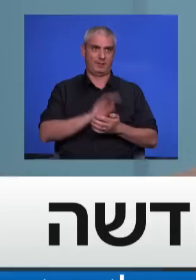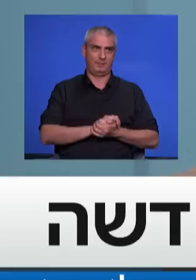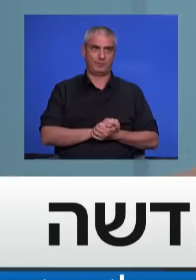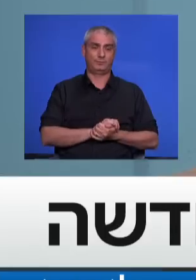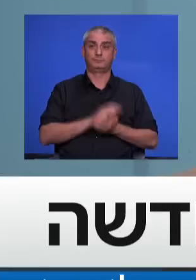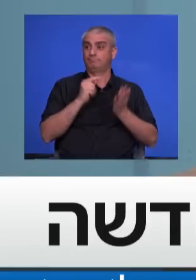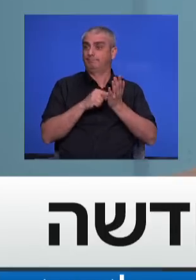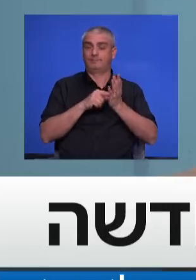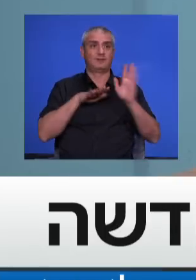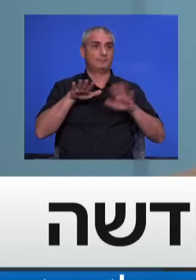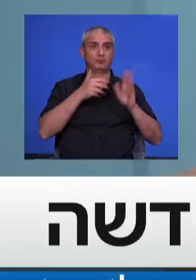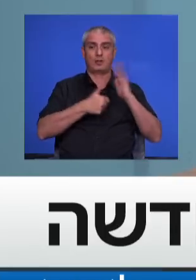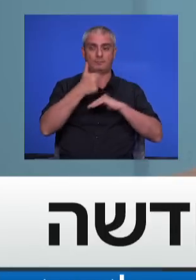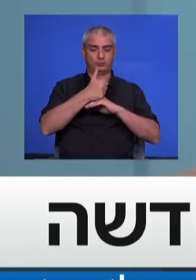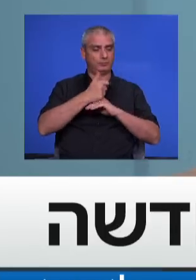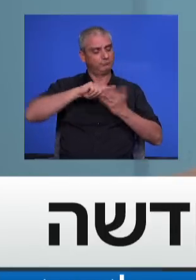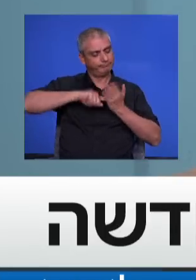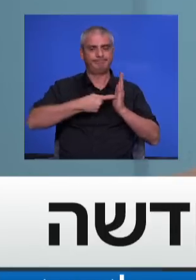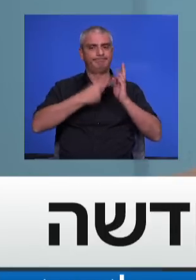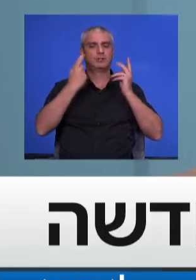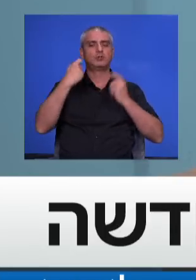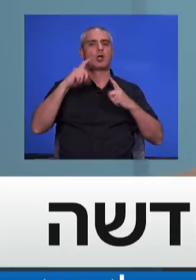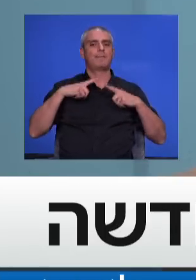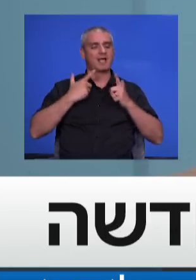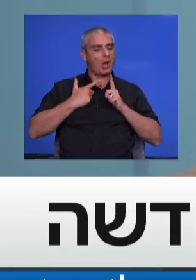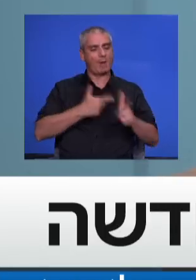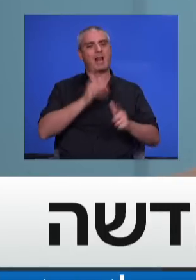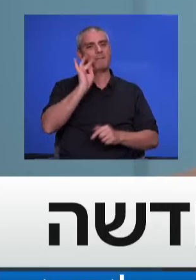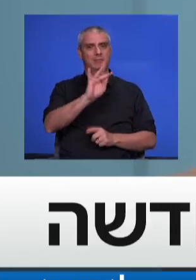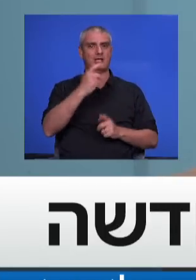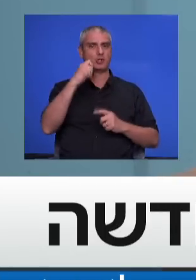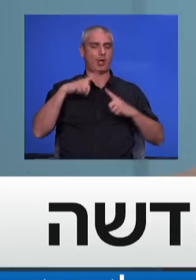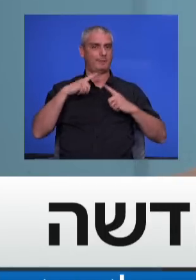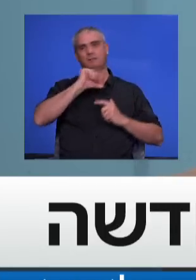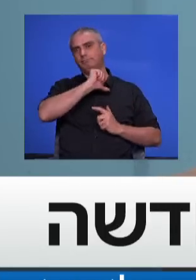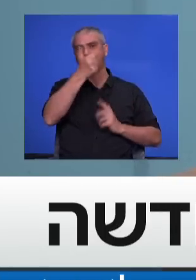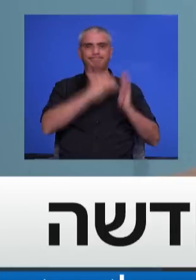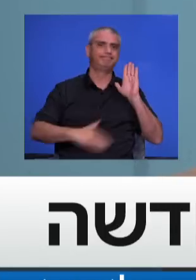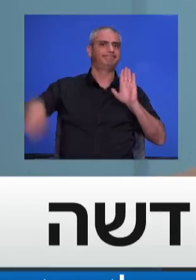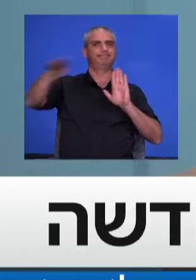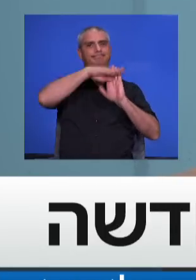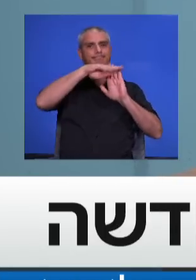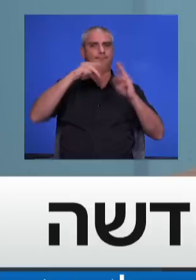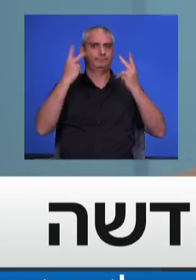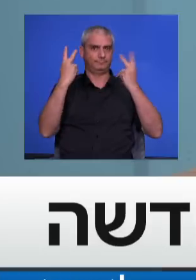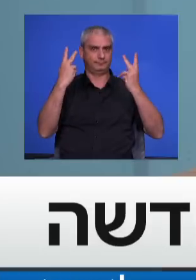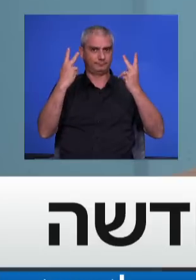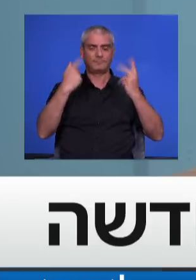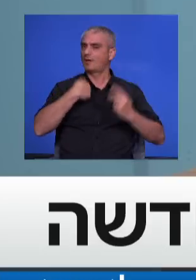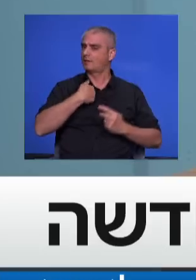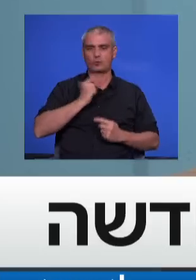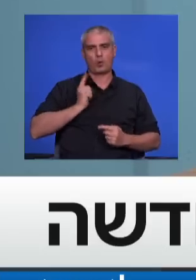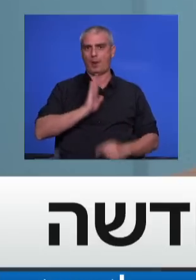כיוון שהממשלה בראשותי שמה את יוקר המחיה, את המלחמה ביוקר המחיה, בראש סדר העדיפויות שלה, אנחנו לא